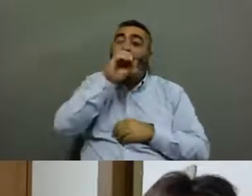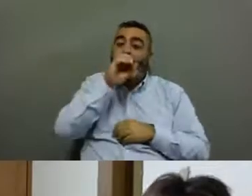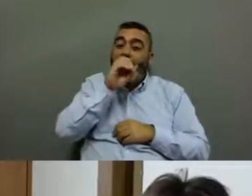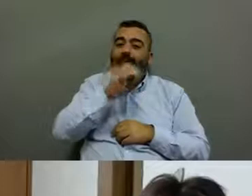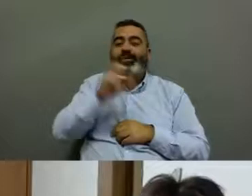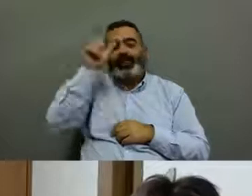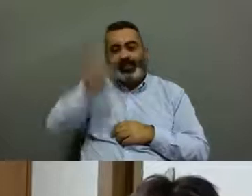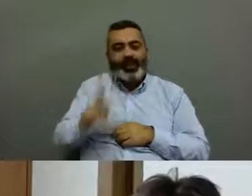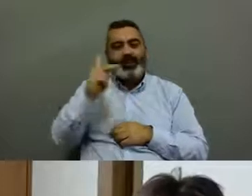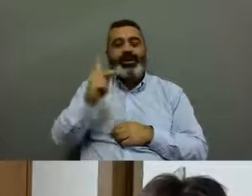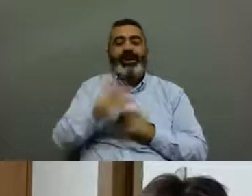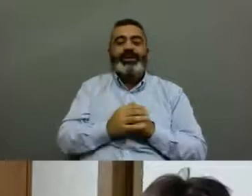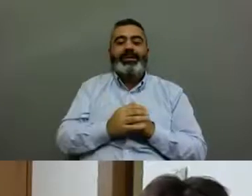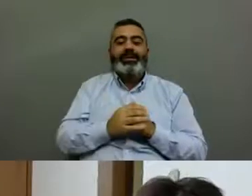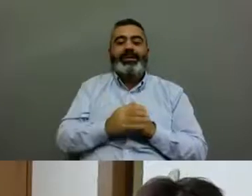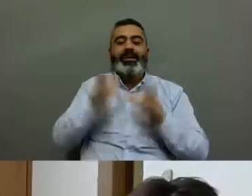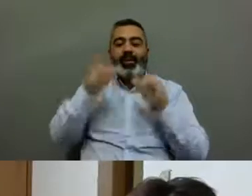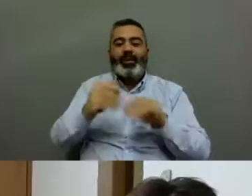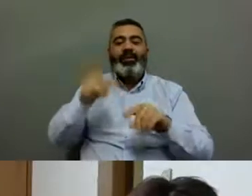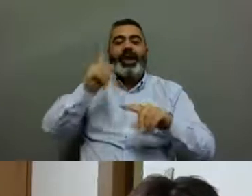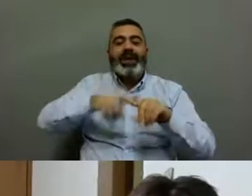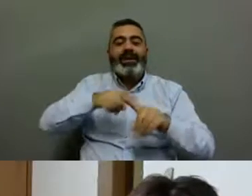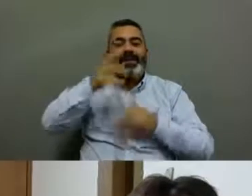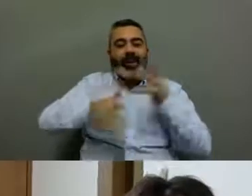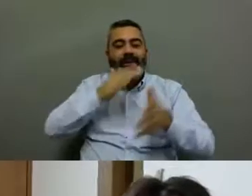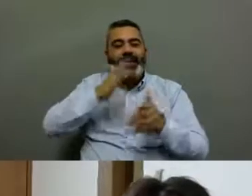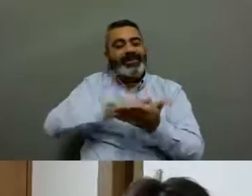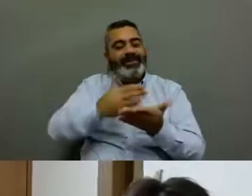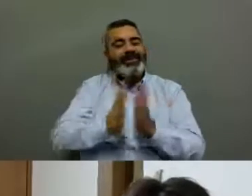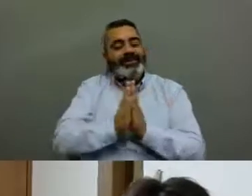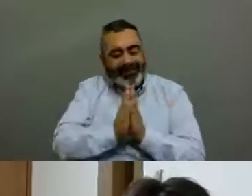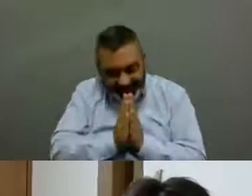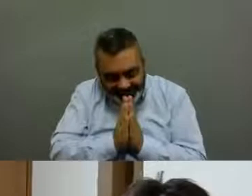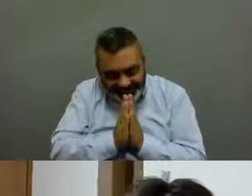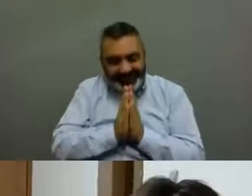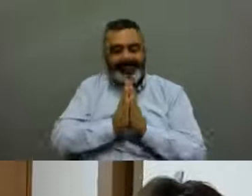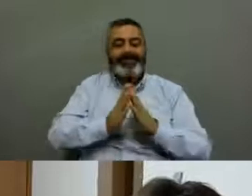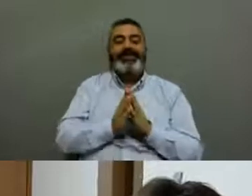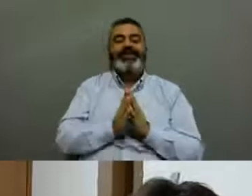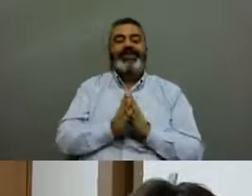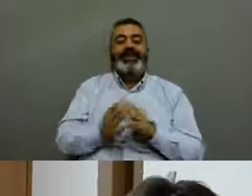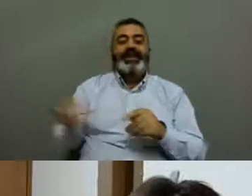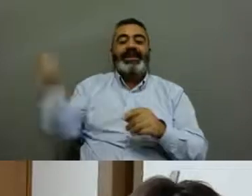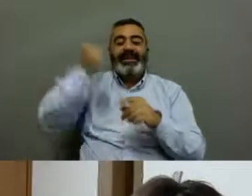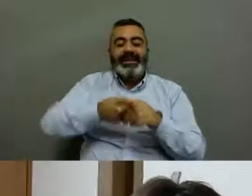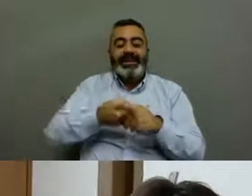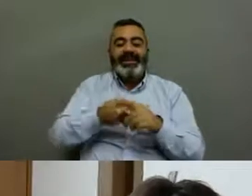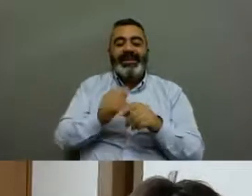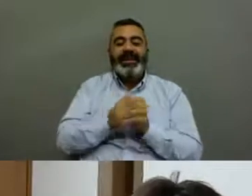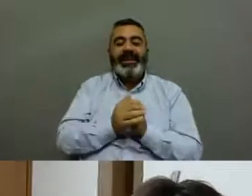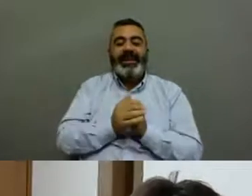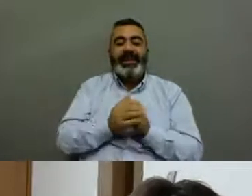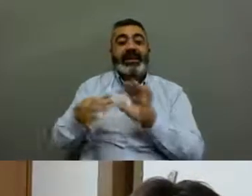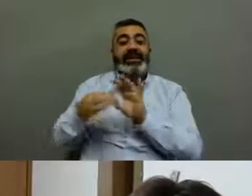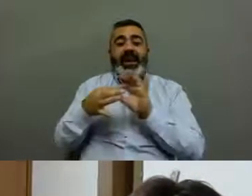Κουζέλη για την μετάφρασή του στην νοηματική, αλλά και για τους